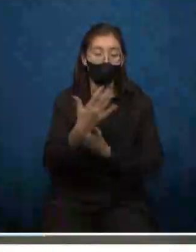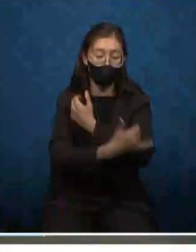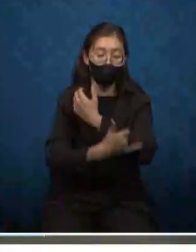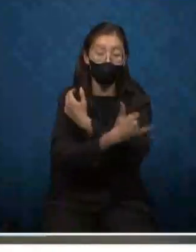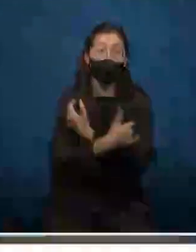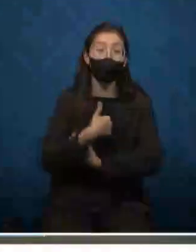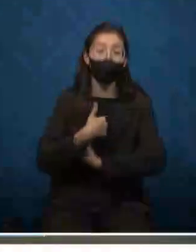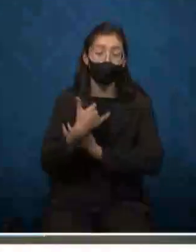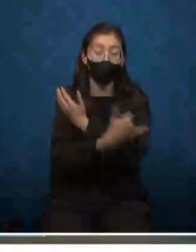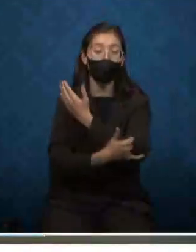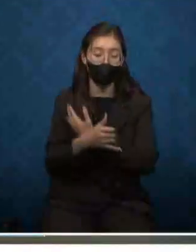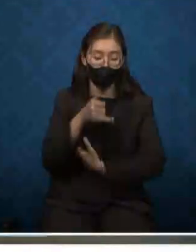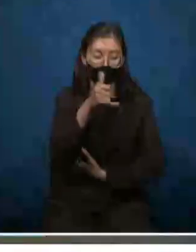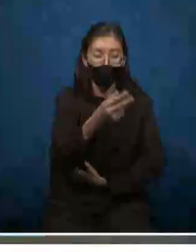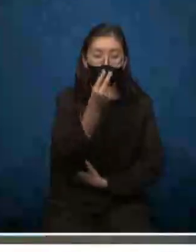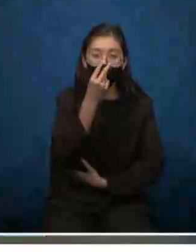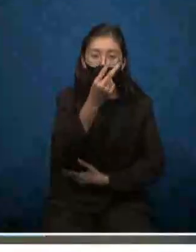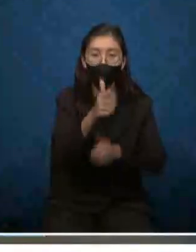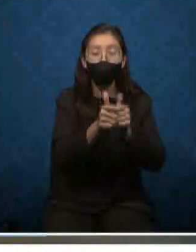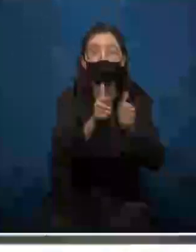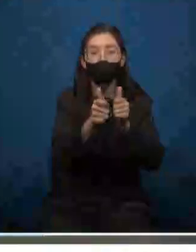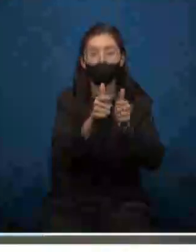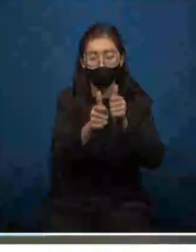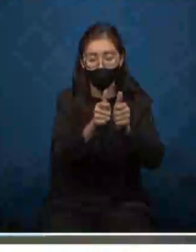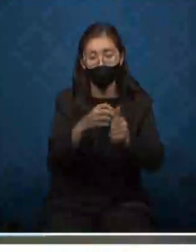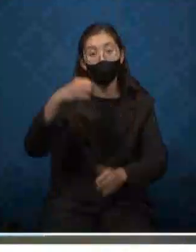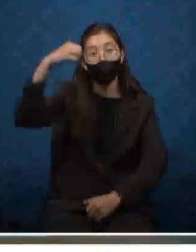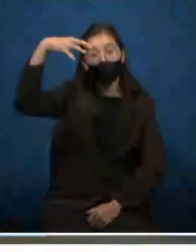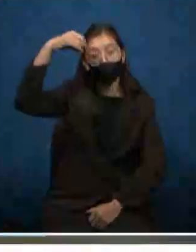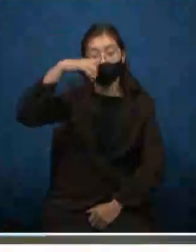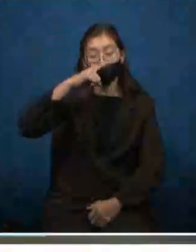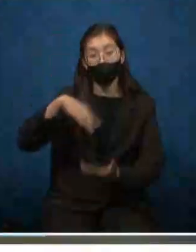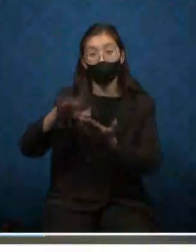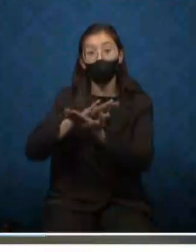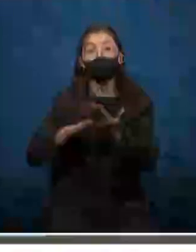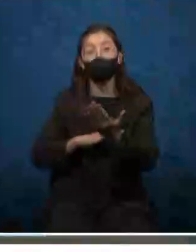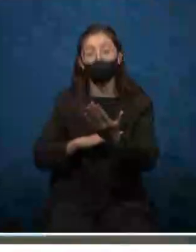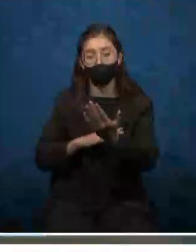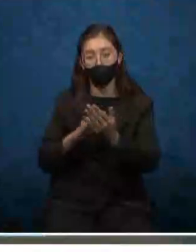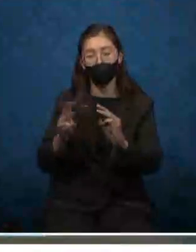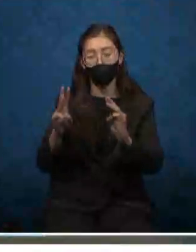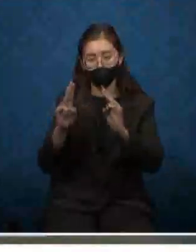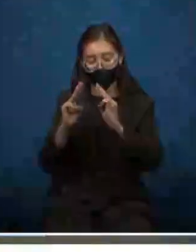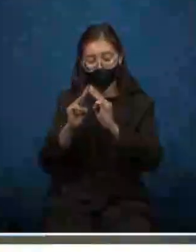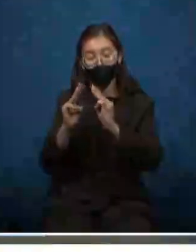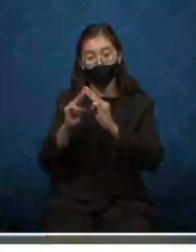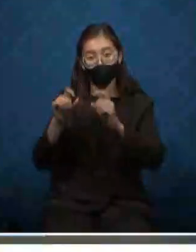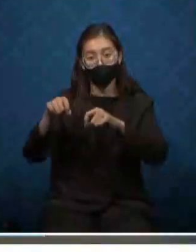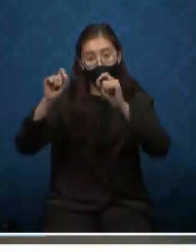เรแงขันของเรา ระบไฟฟาเราเซ็สัญญายงไม่สรางก็สัญารับซื้อไฟตลอดทโงการ